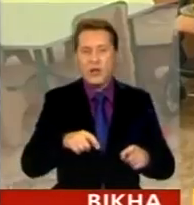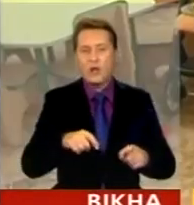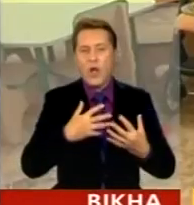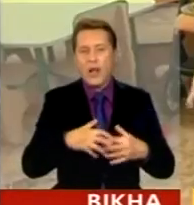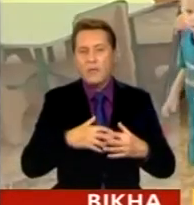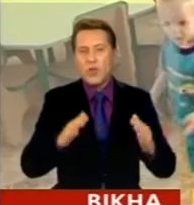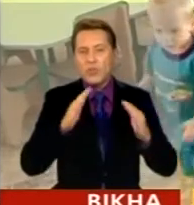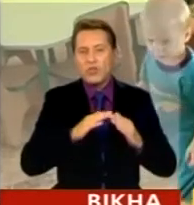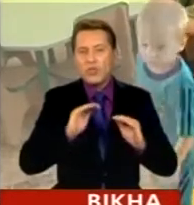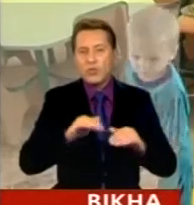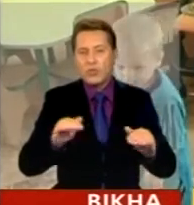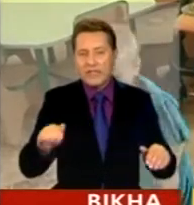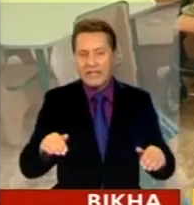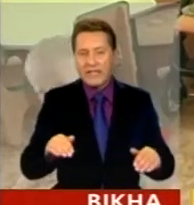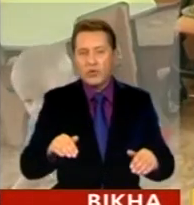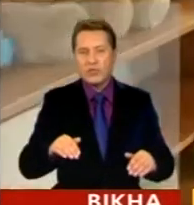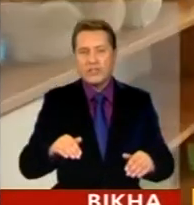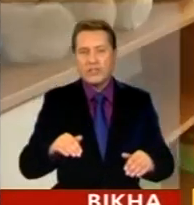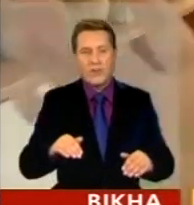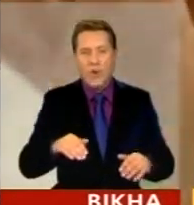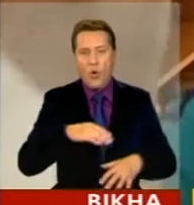дитини місяць тому з буремного Донецька.